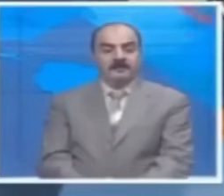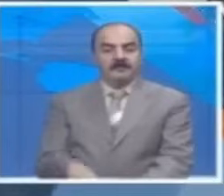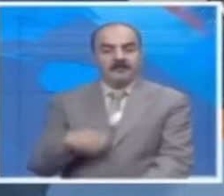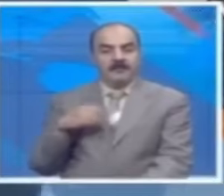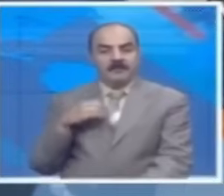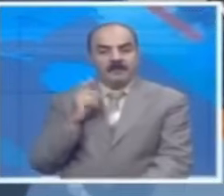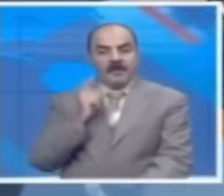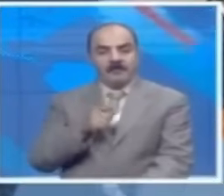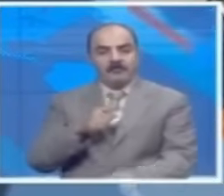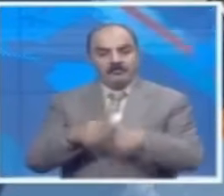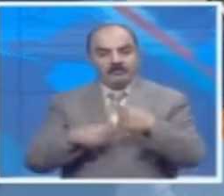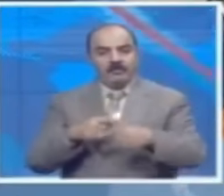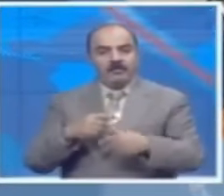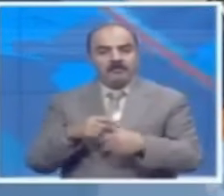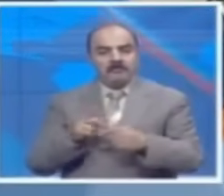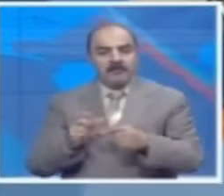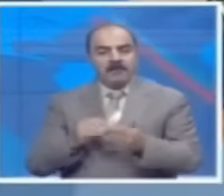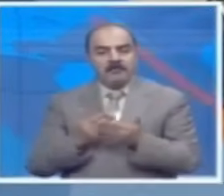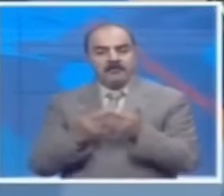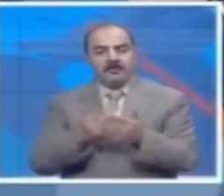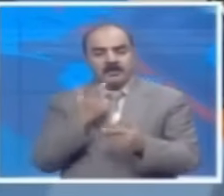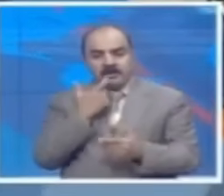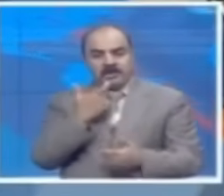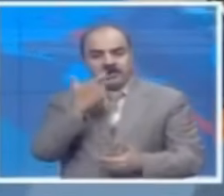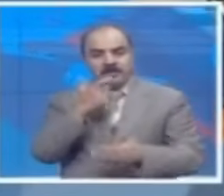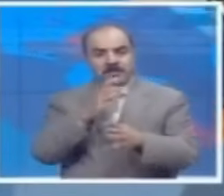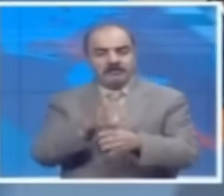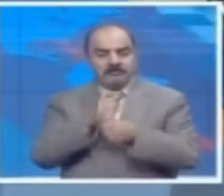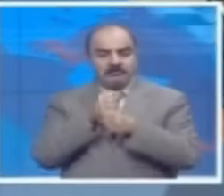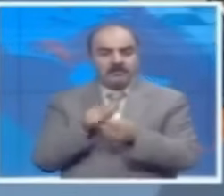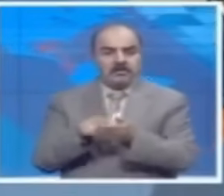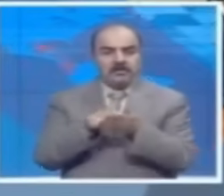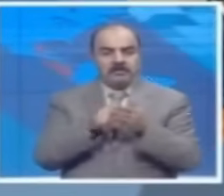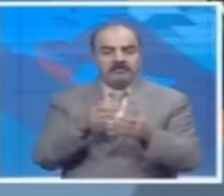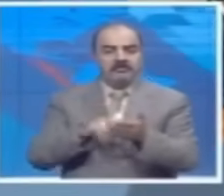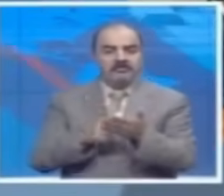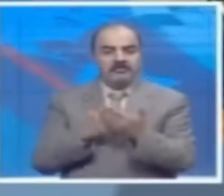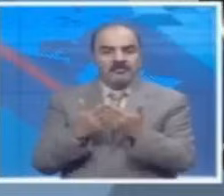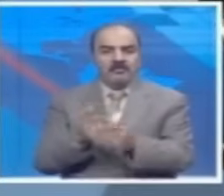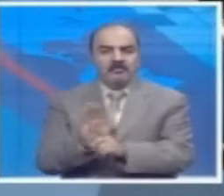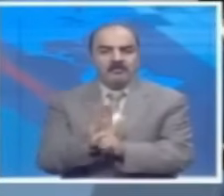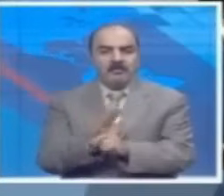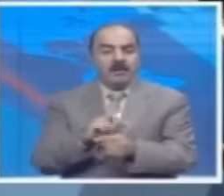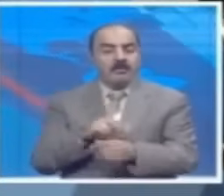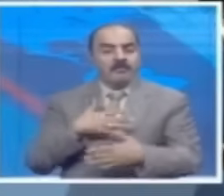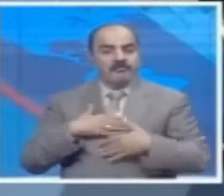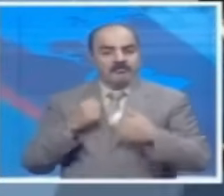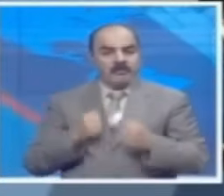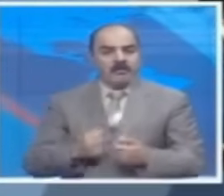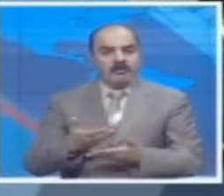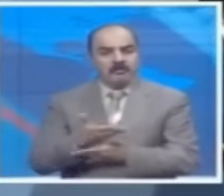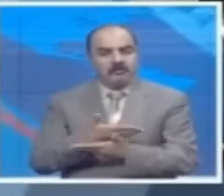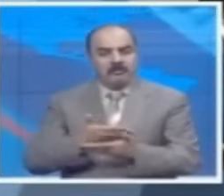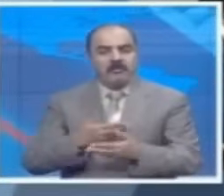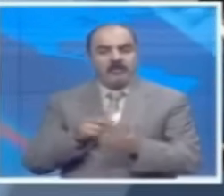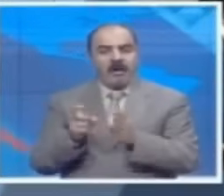الرئيس عبد الفتاح السيسي يوجه بمواصلة الاهتمام ببرامج رعاية كبار السن ودراسة سبل تعزيز الحماية الاجتماعية